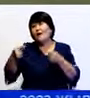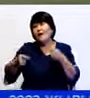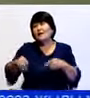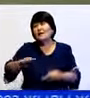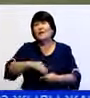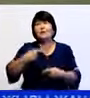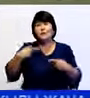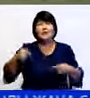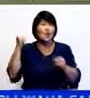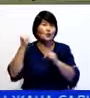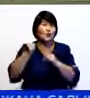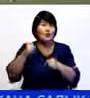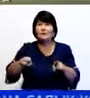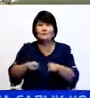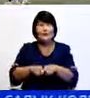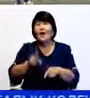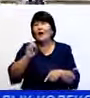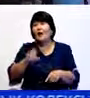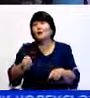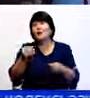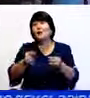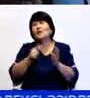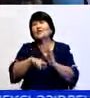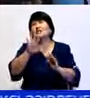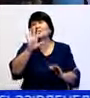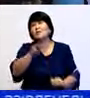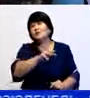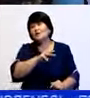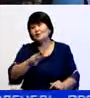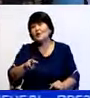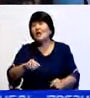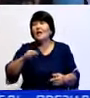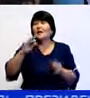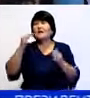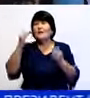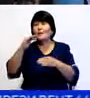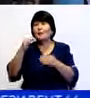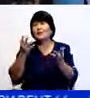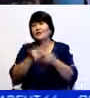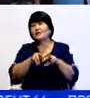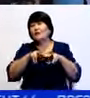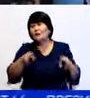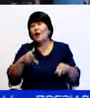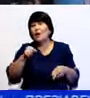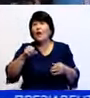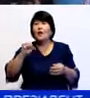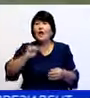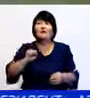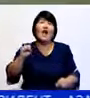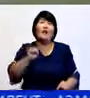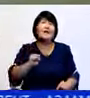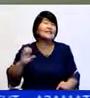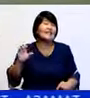қақпасына бірнеше соққы бақтады. Қайсар ойынның 75-ші минутындағы таблодағы есепті теңестірді. Голдың авторы Амал